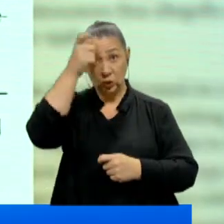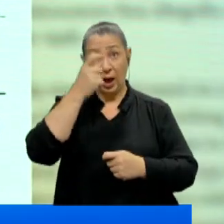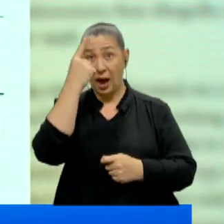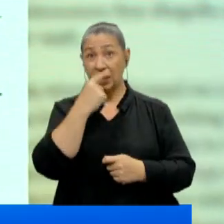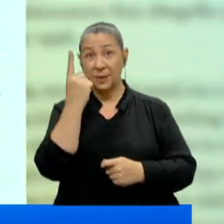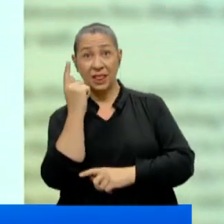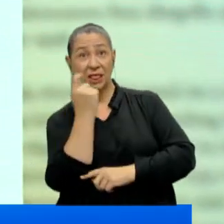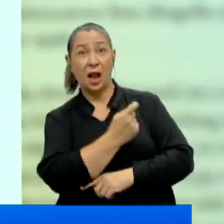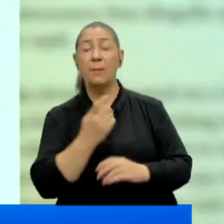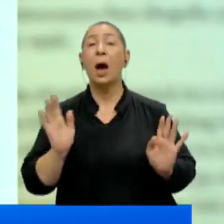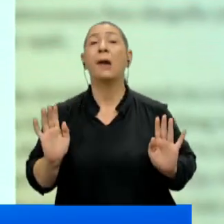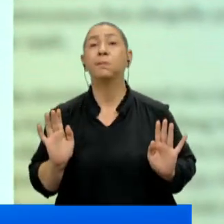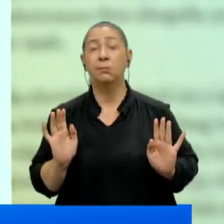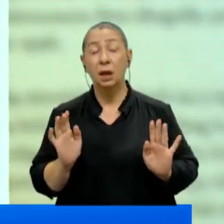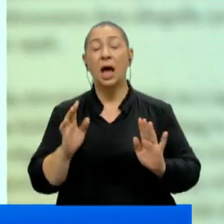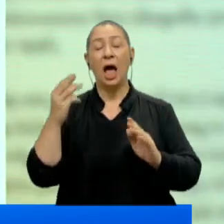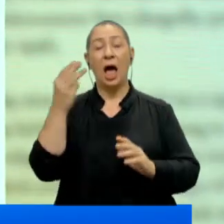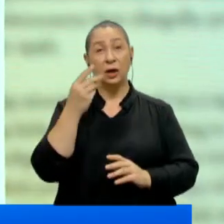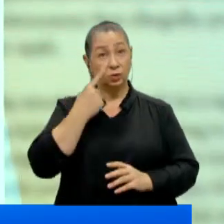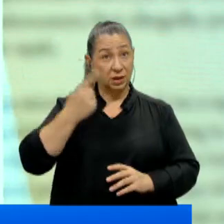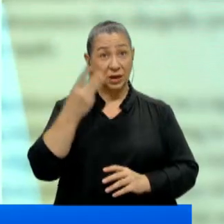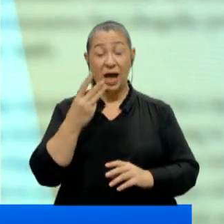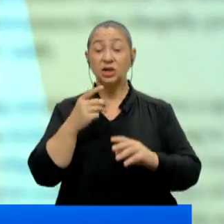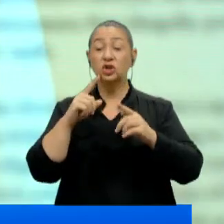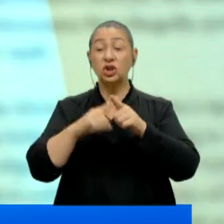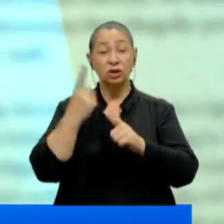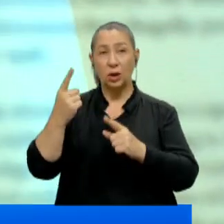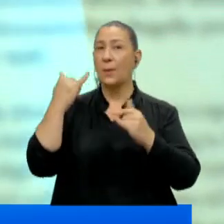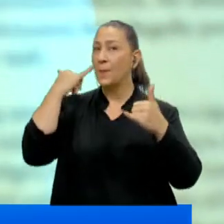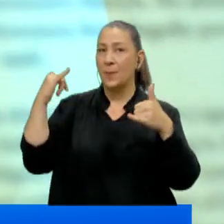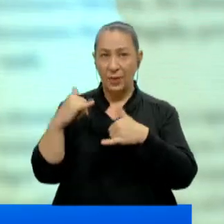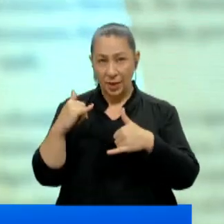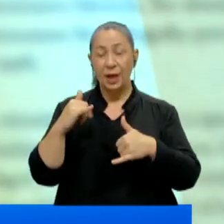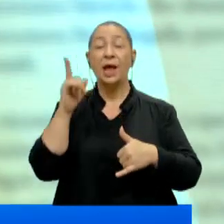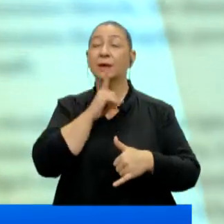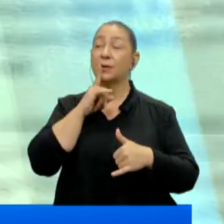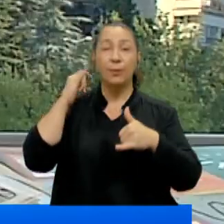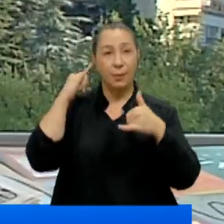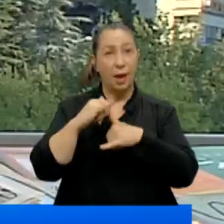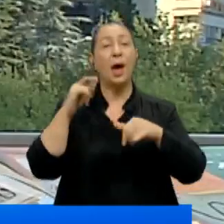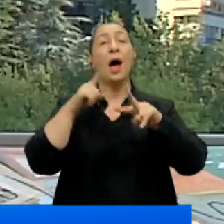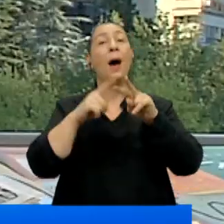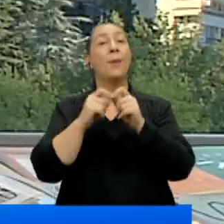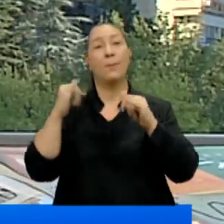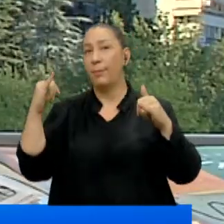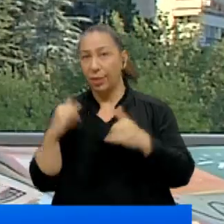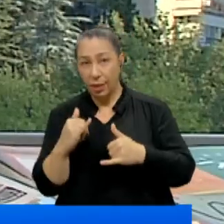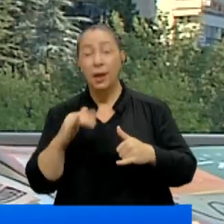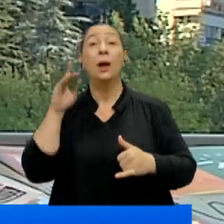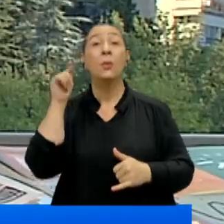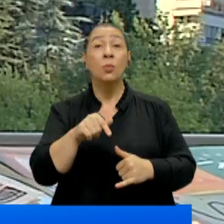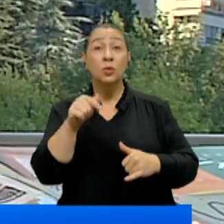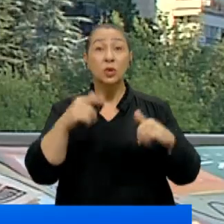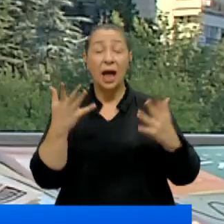resmi bir talep iletilmediğini açıkladı. Erdoğan Johnson'la görüştü, İngiltere ile görüşüldü, Avrupa Birliği ile görüşüldü ve